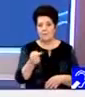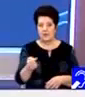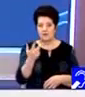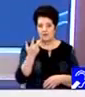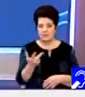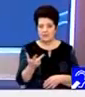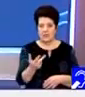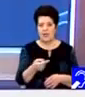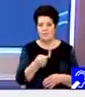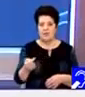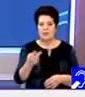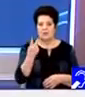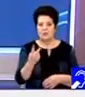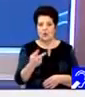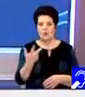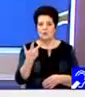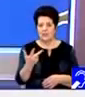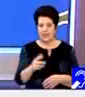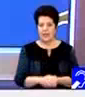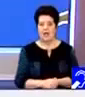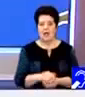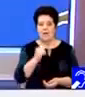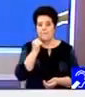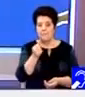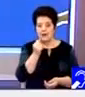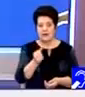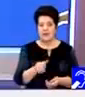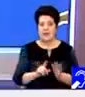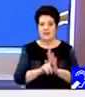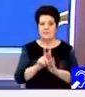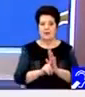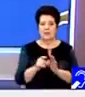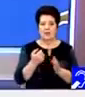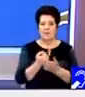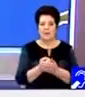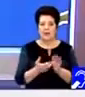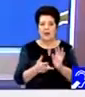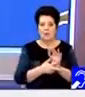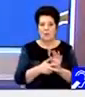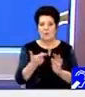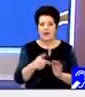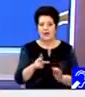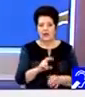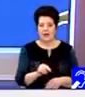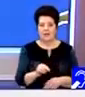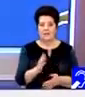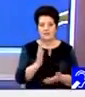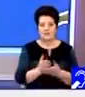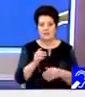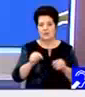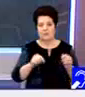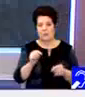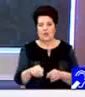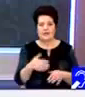cuprinse între minus 2 și cel mult 3 grade Celsius. Mâine temperaturile vor urca până la 8 grade, dar în nordul țării e posibil să plouă